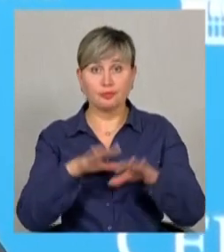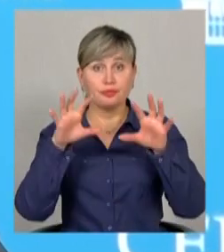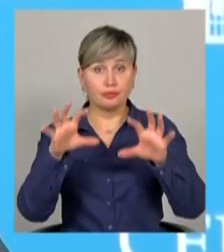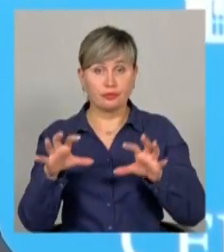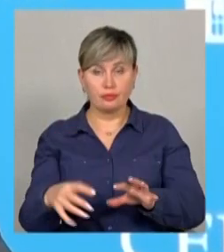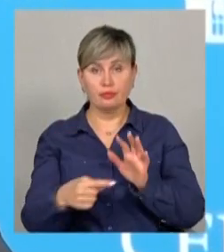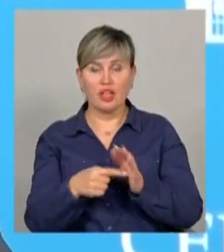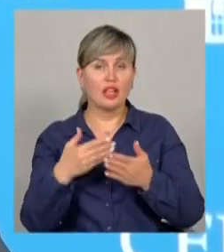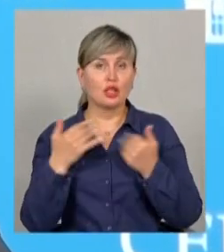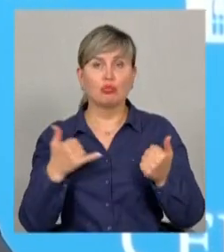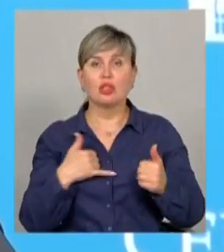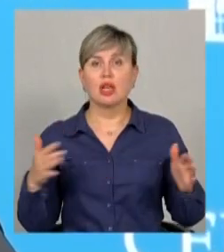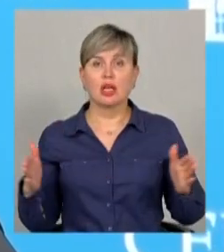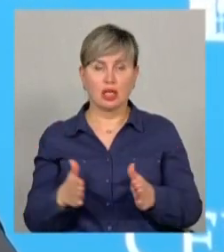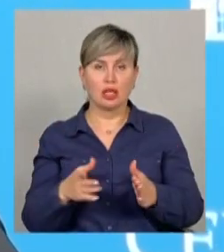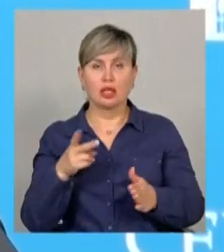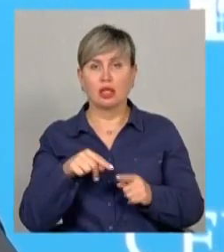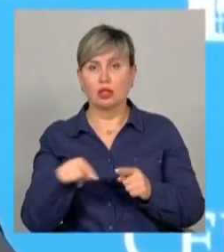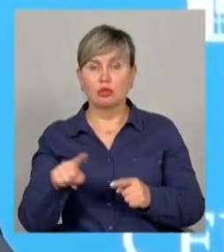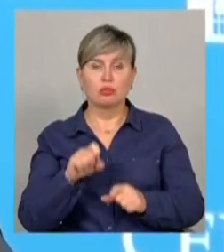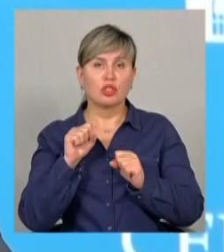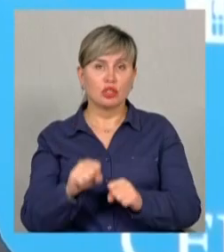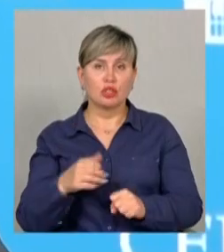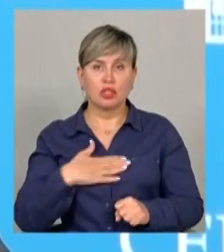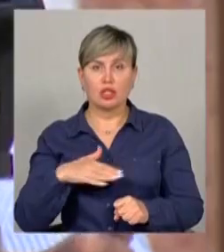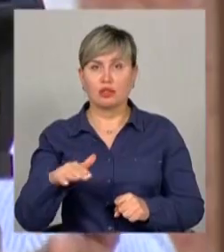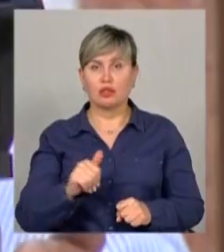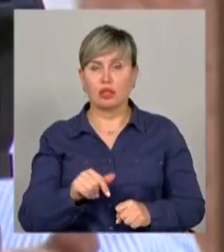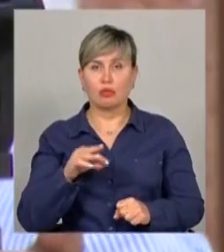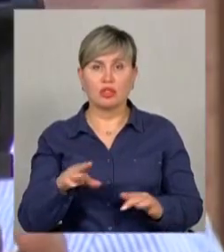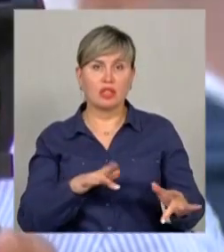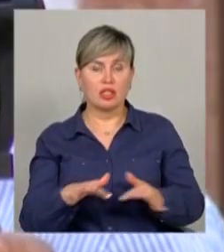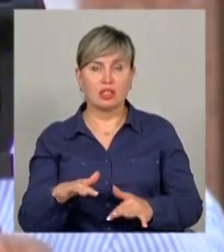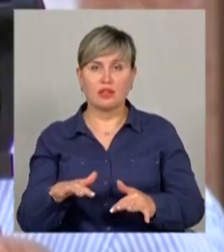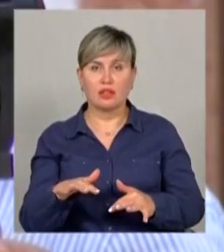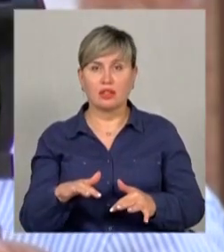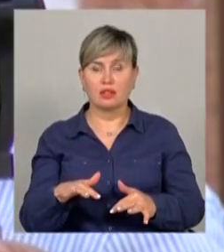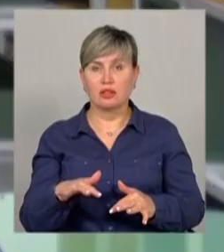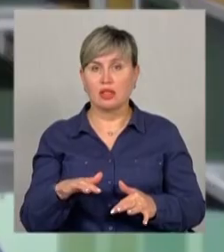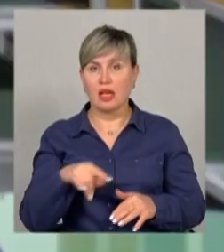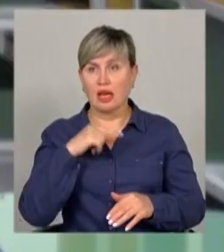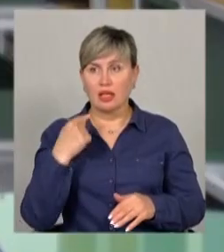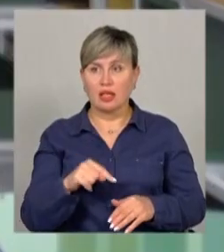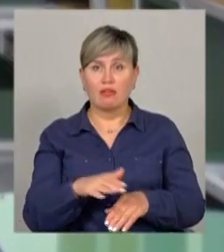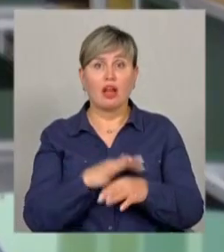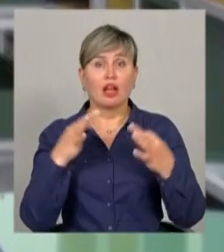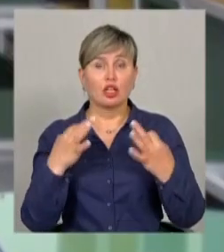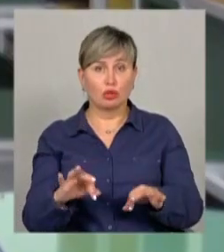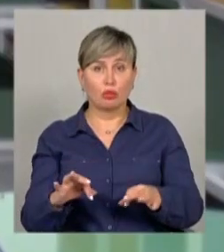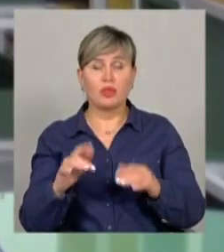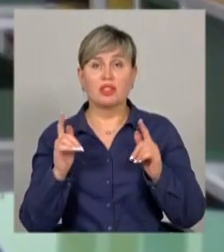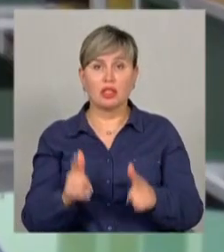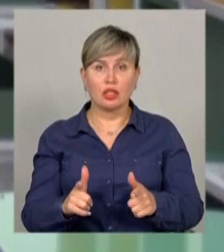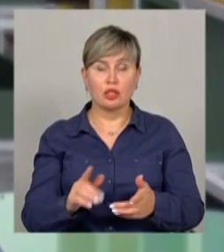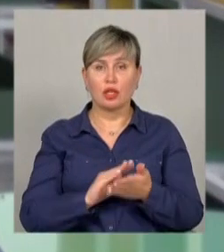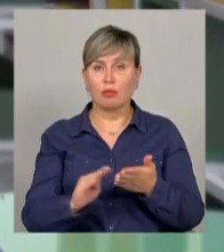законодательно нет у нас ограничений для того, чтобы защищать нашего заемщика от действий российского коллектора. В одобренном сенаторами соглашении